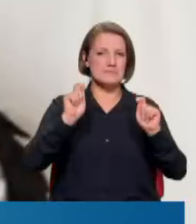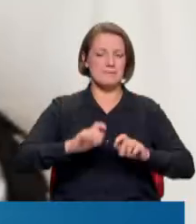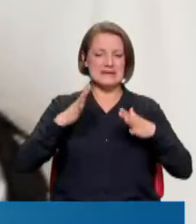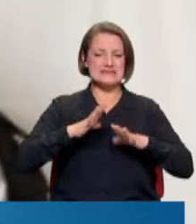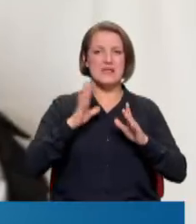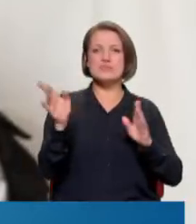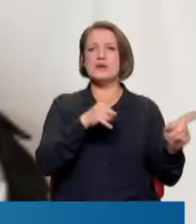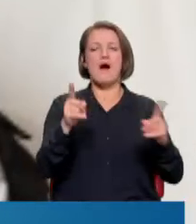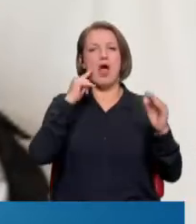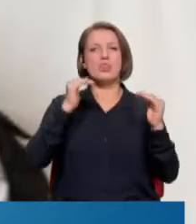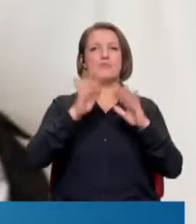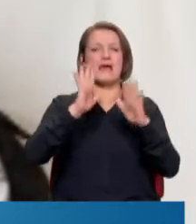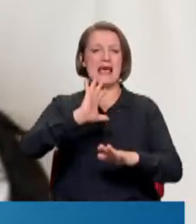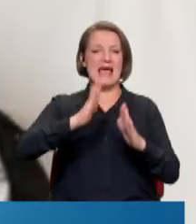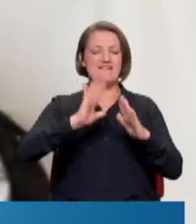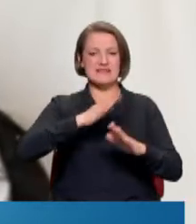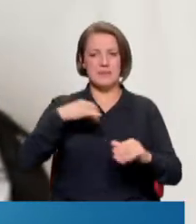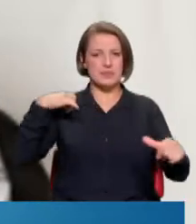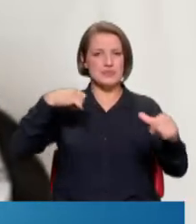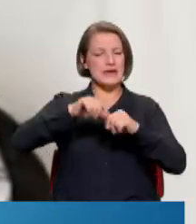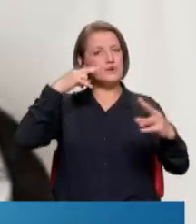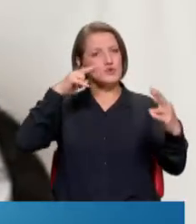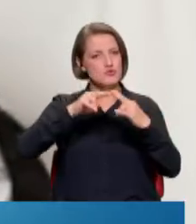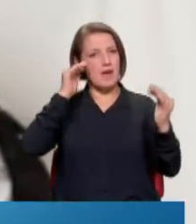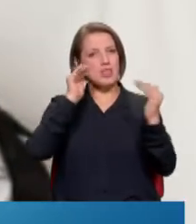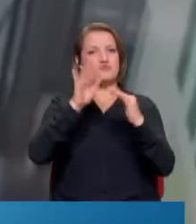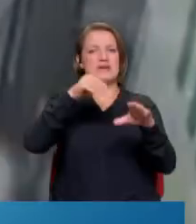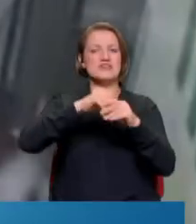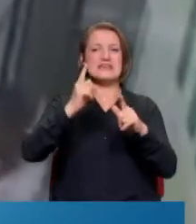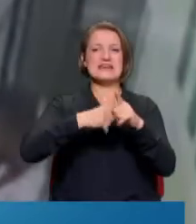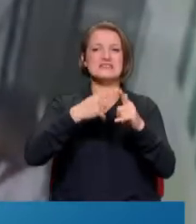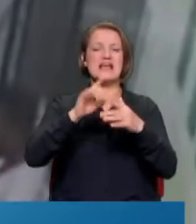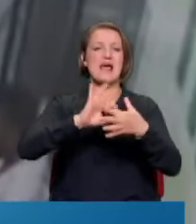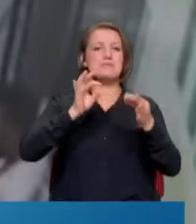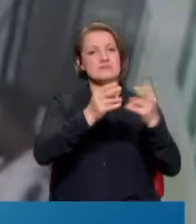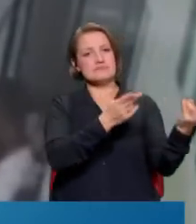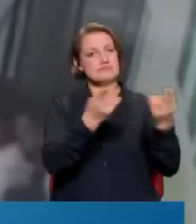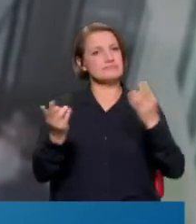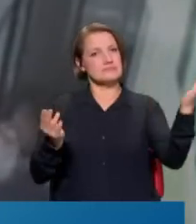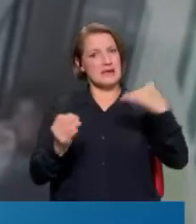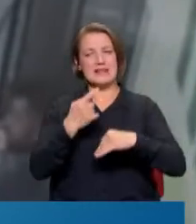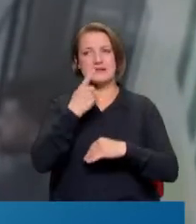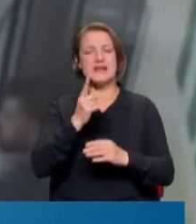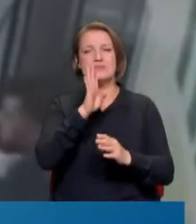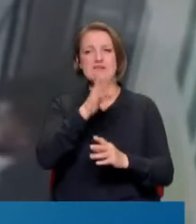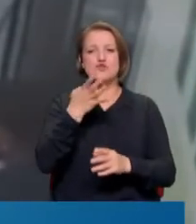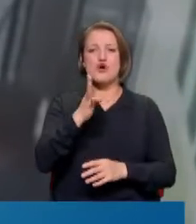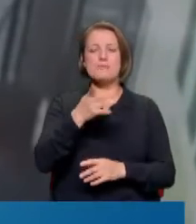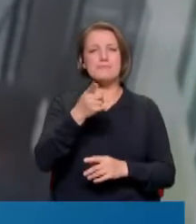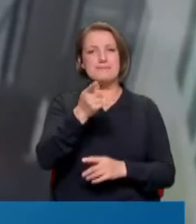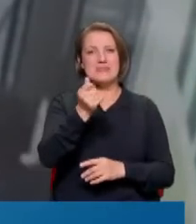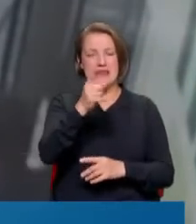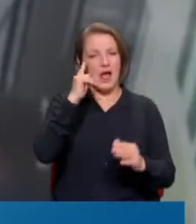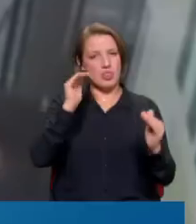taraflar anlaşamadı ev sahibi bir kez daha görüşüp Uzlaşmak için kiracısını Emlakçıya davet etti taraflar 4.000 lirada